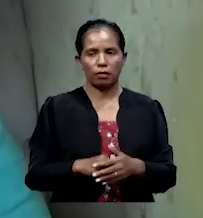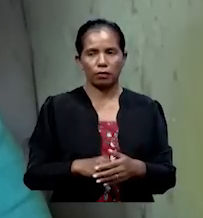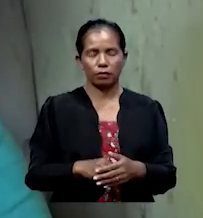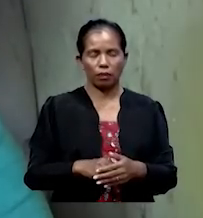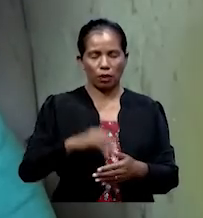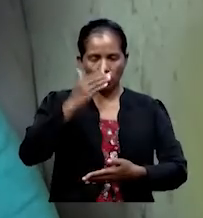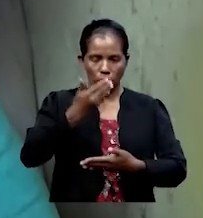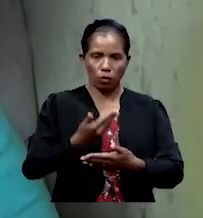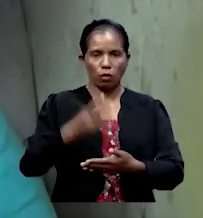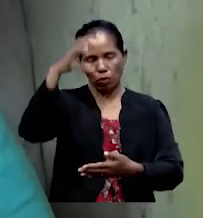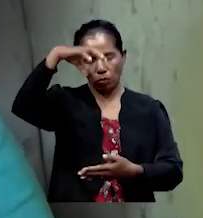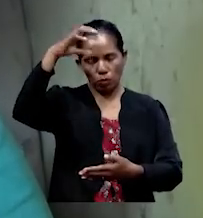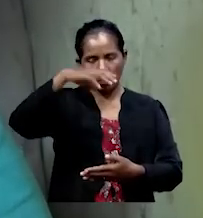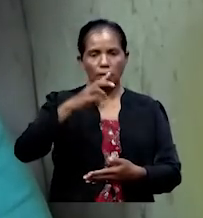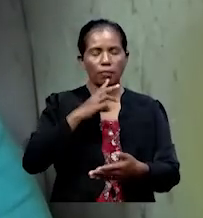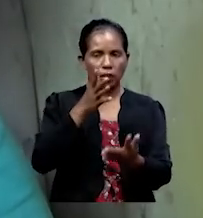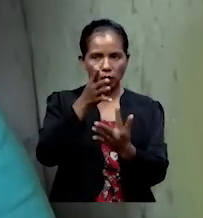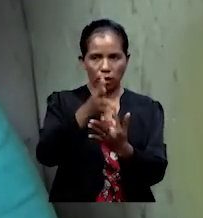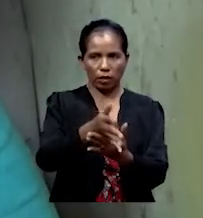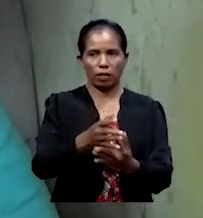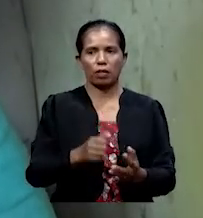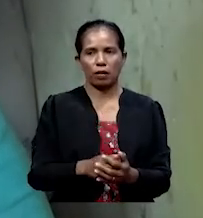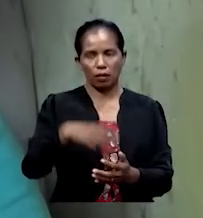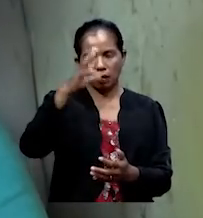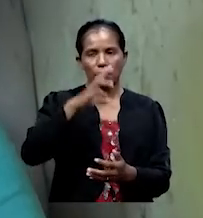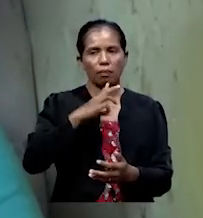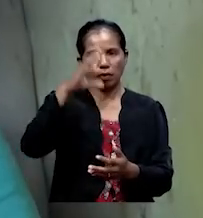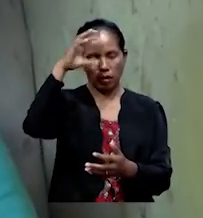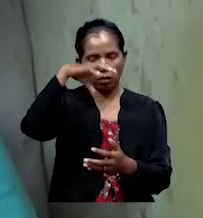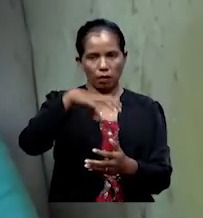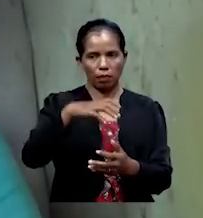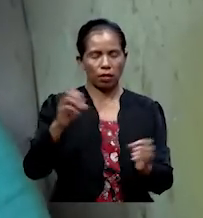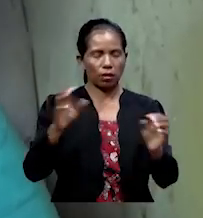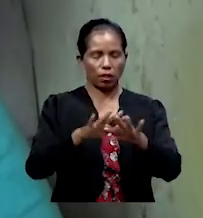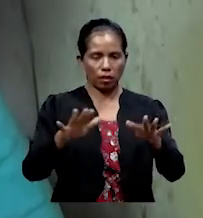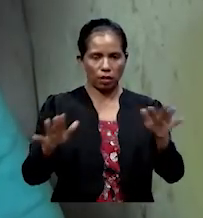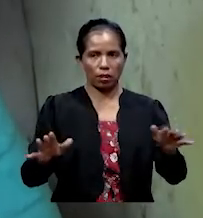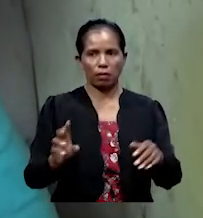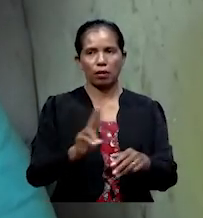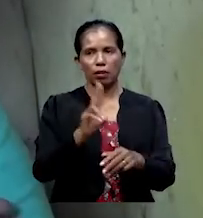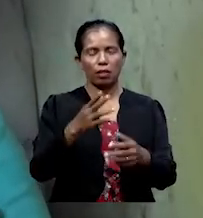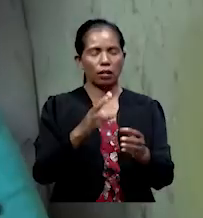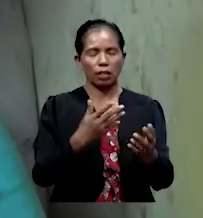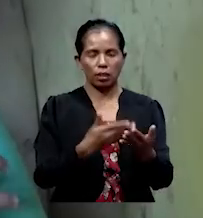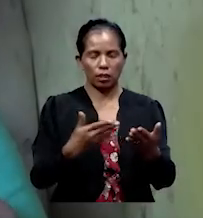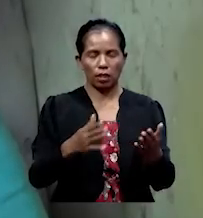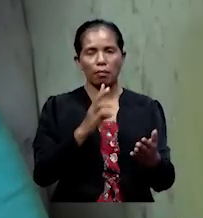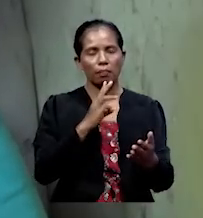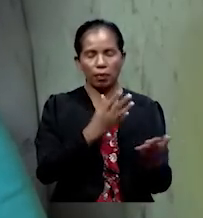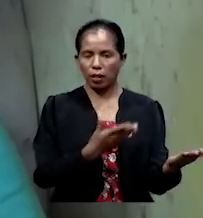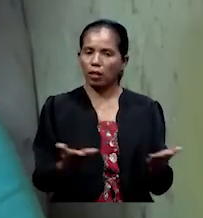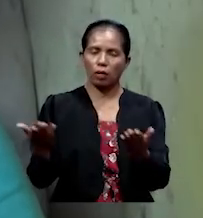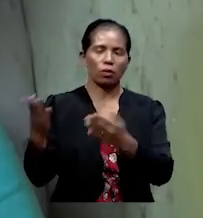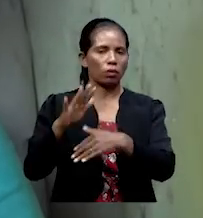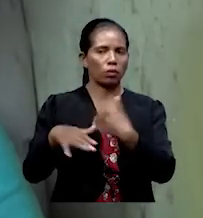beta mah ami amos vali fonde dekan sam banjir dek kuatur sa sasansir la umalarang lapor beta baluan sa sambe lori hotu be